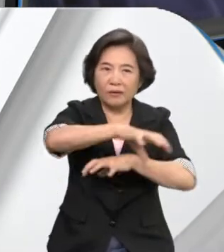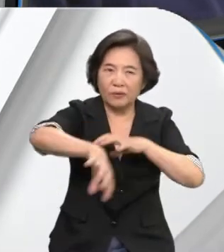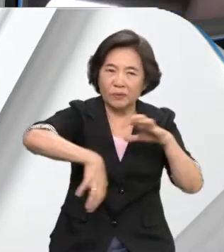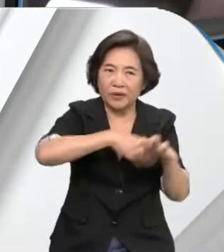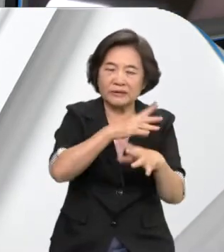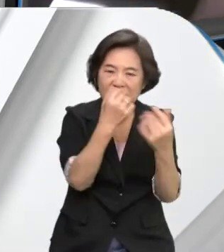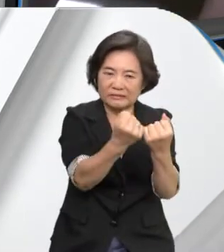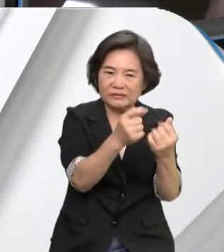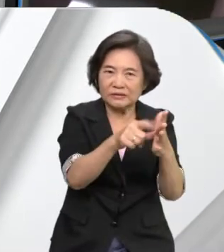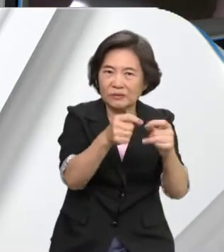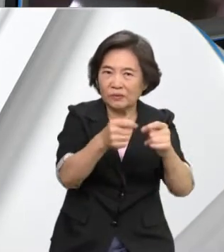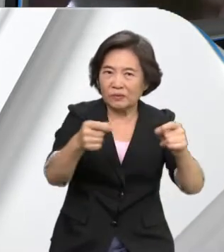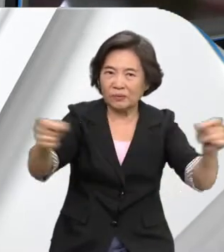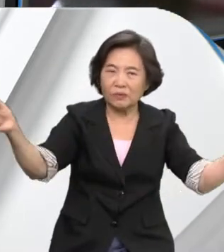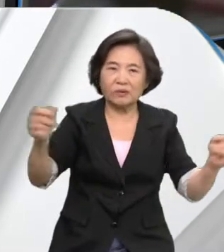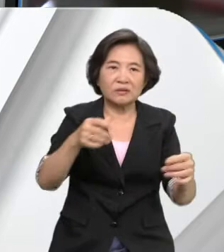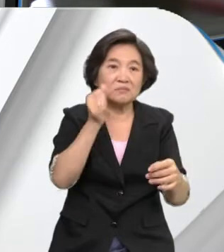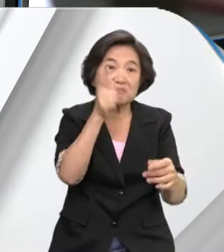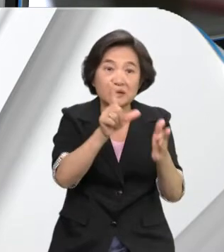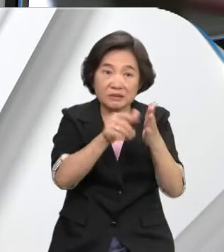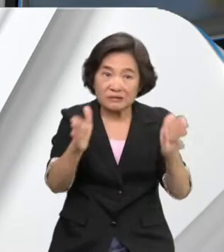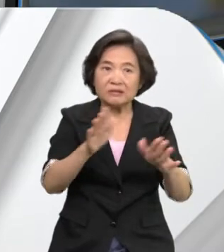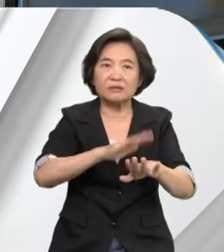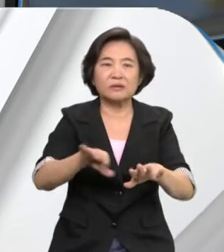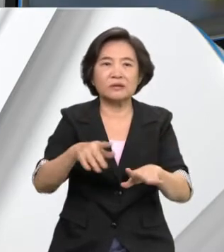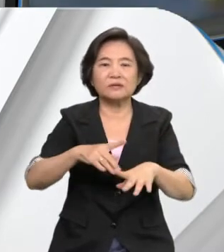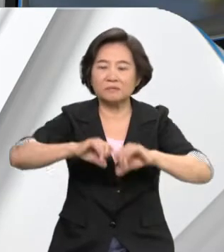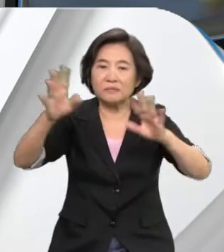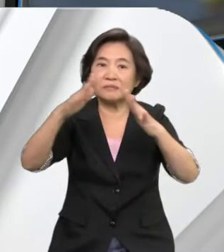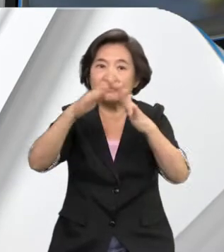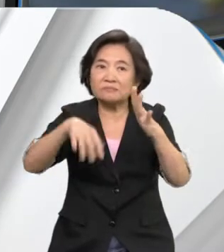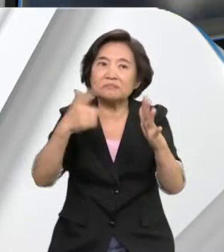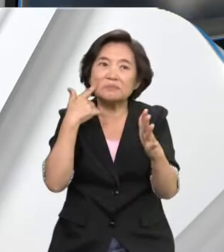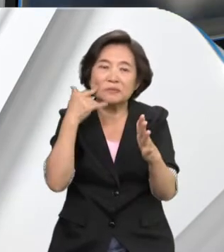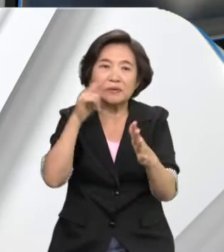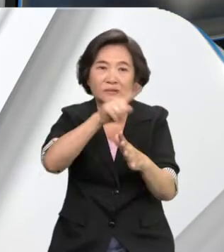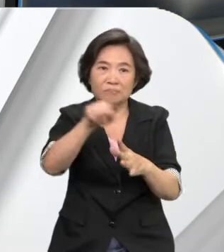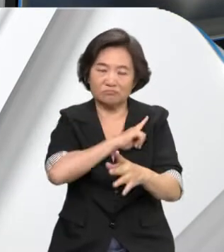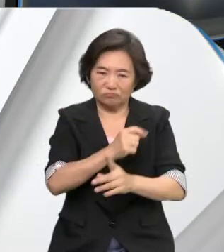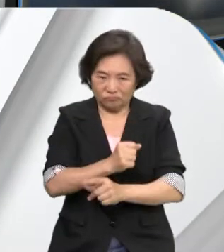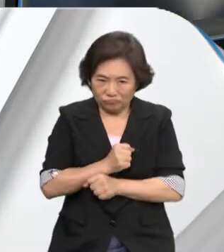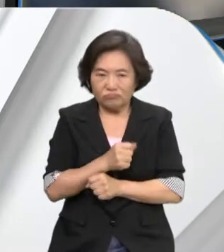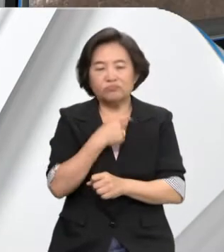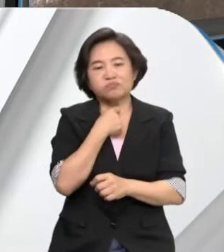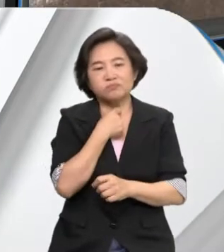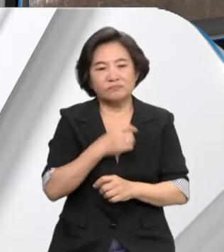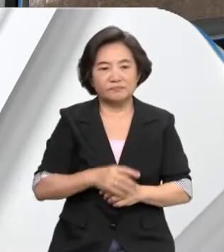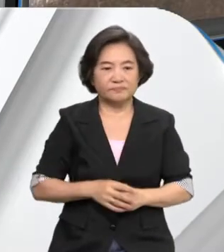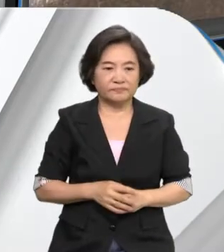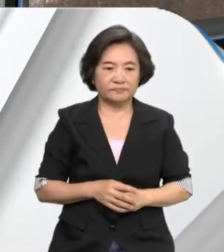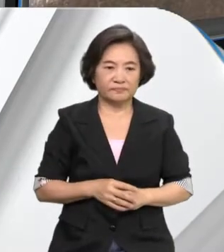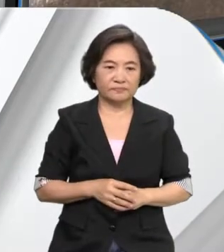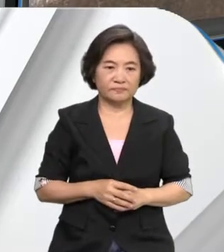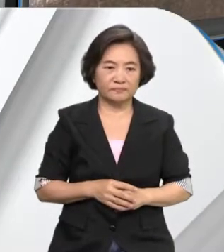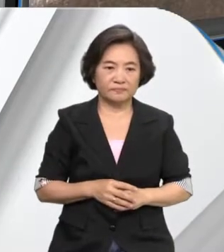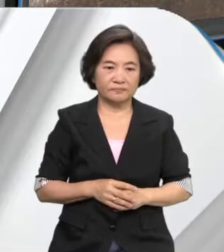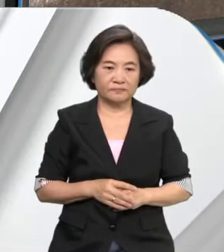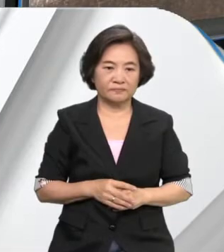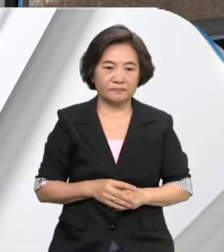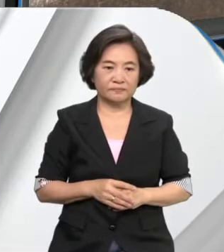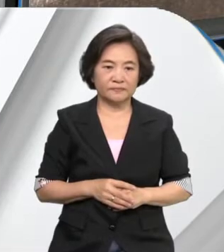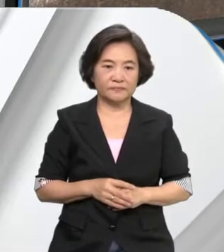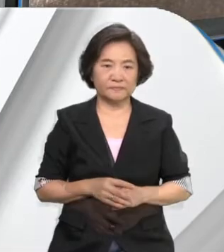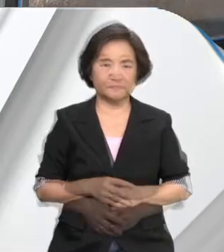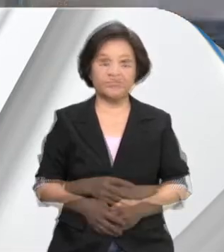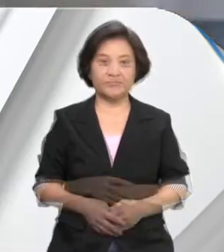在环境当中残留时间长达半年下降，所以国建署负责组织二年天朝的组织两张问题。